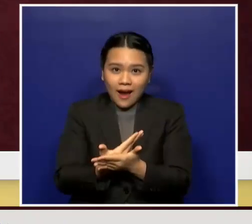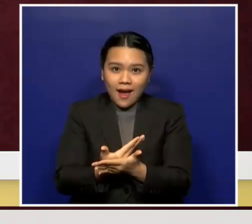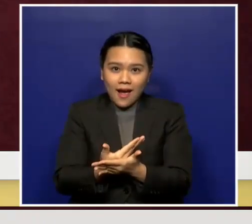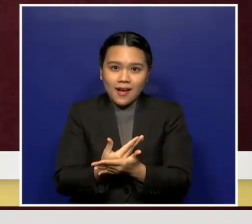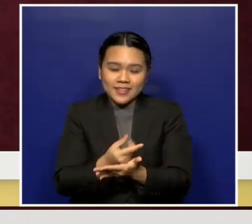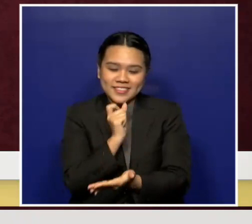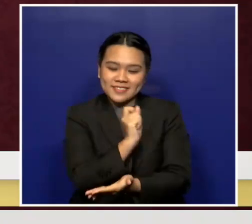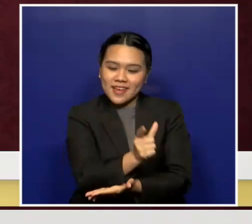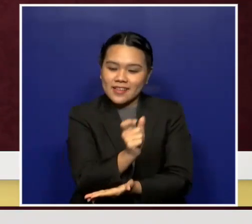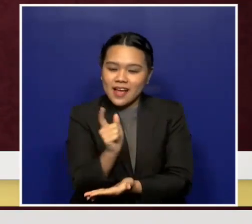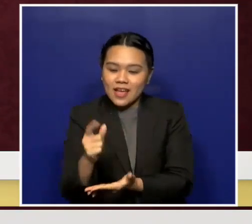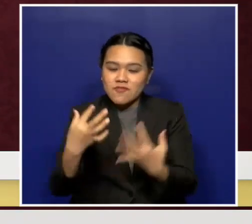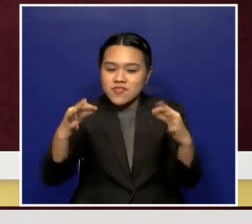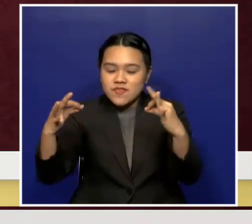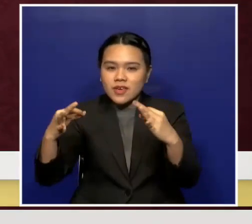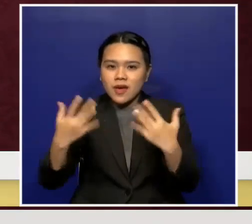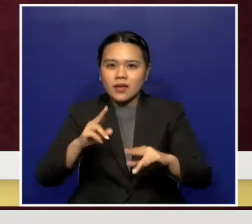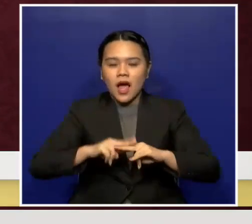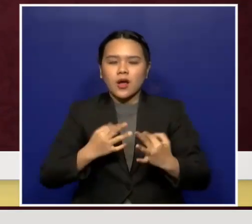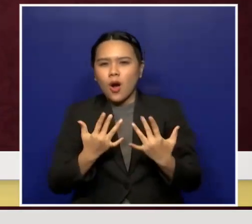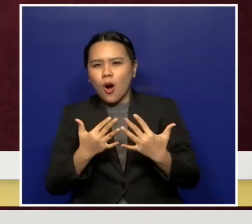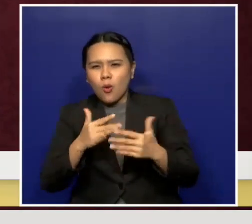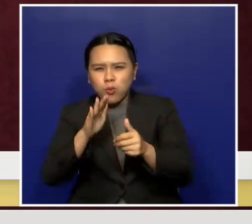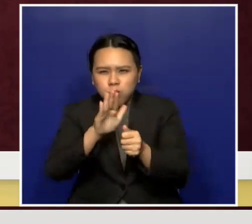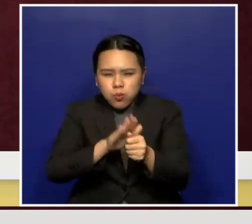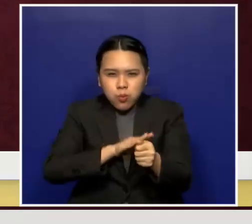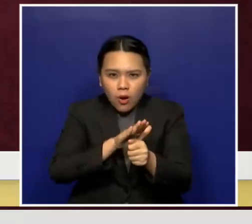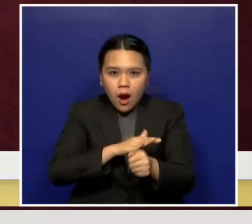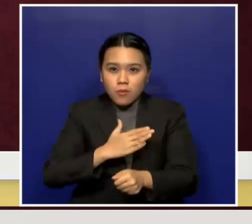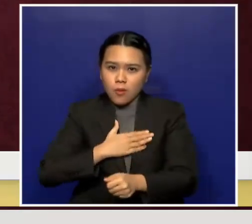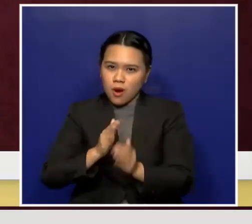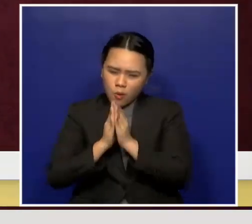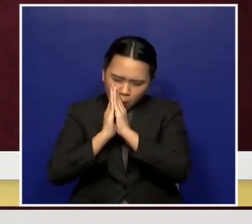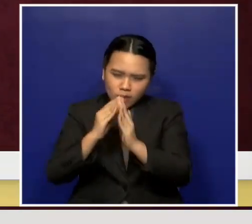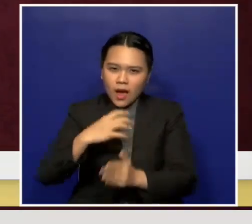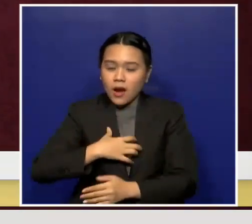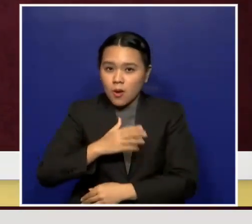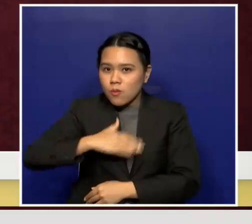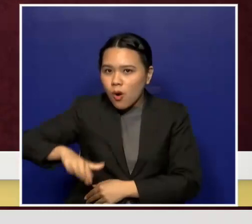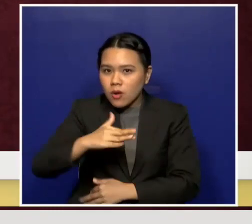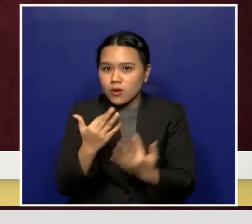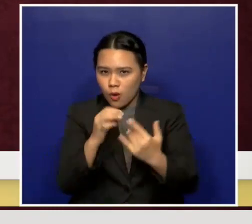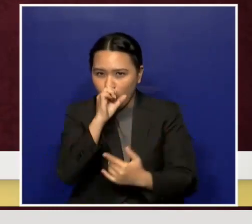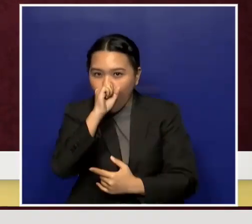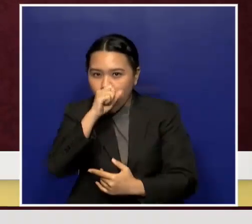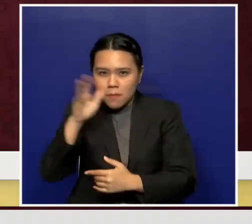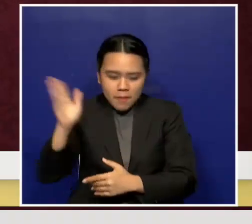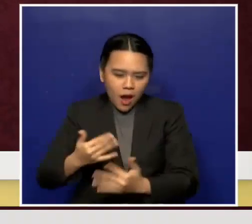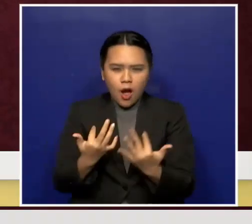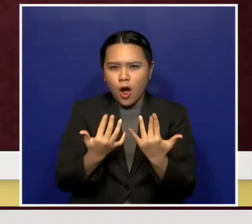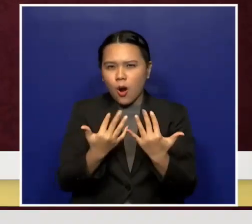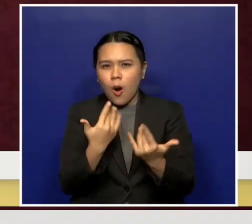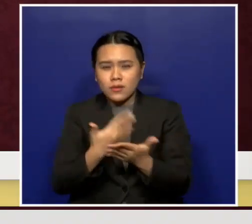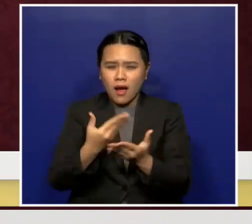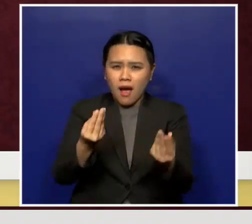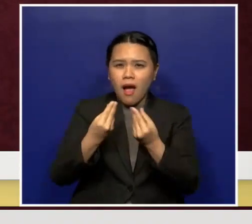งสารน่าสงสารจริงๆผมสาธุอยากให้พวกคุณเนี่ยไปรอแจกเงินอย่างที่เขาทรมานตกระกำลำบ